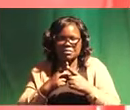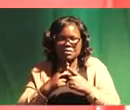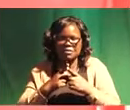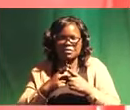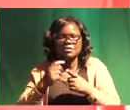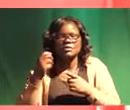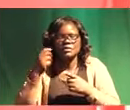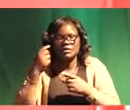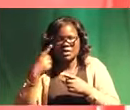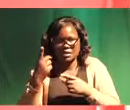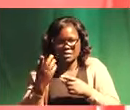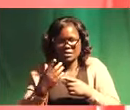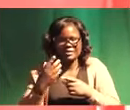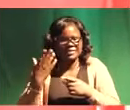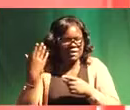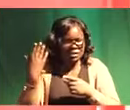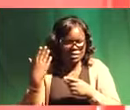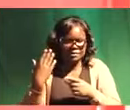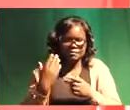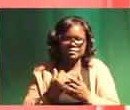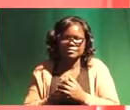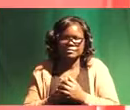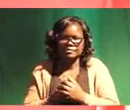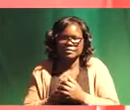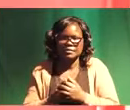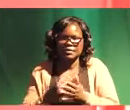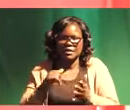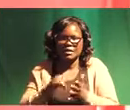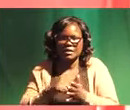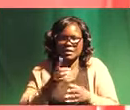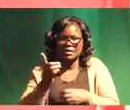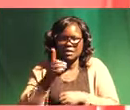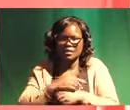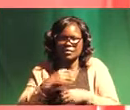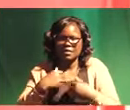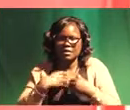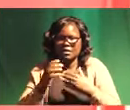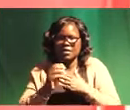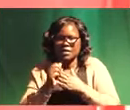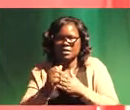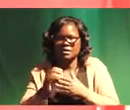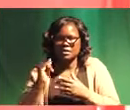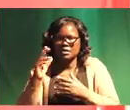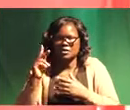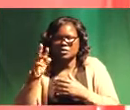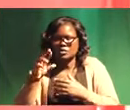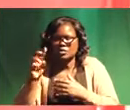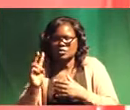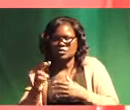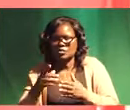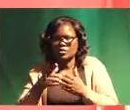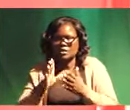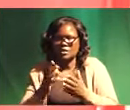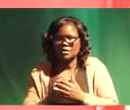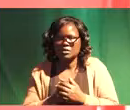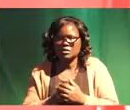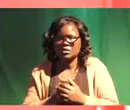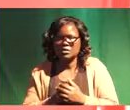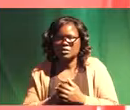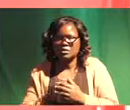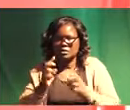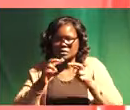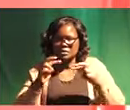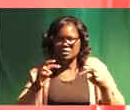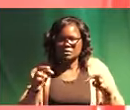hiyo njusi, siku ile tulikuwa na viongozi wao ikulu, tulituma